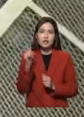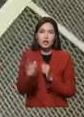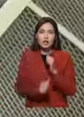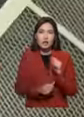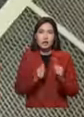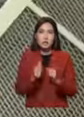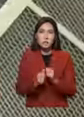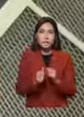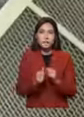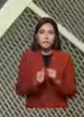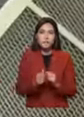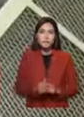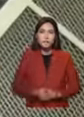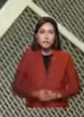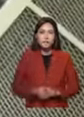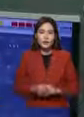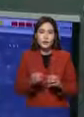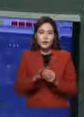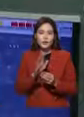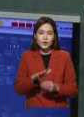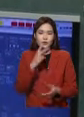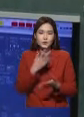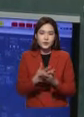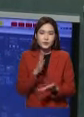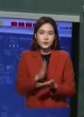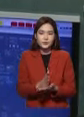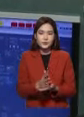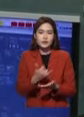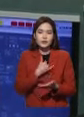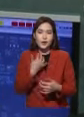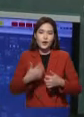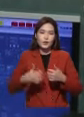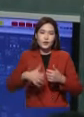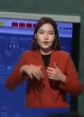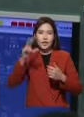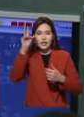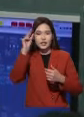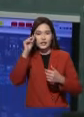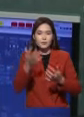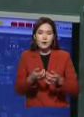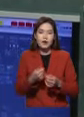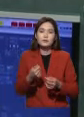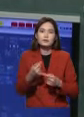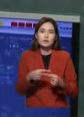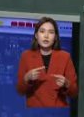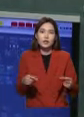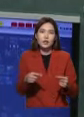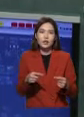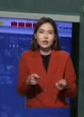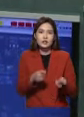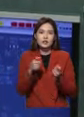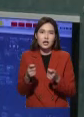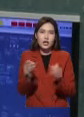кенді 1500 миллиметрден біз оны орташа есеппен алғанда 150 миллиметрге дейін